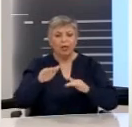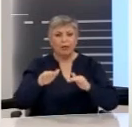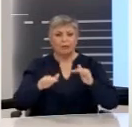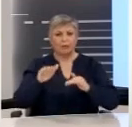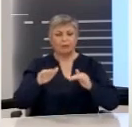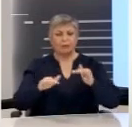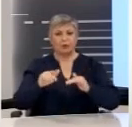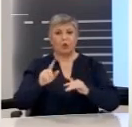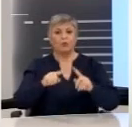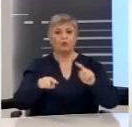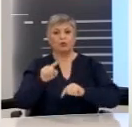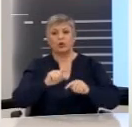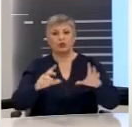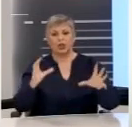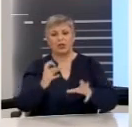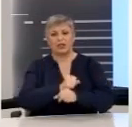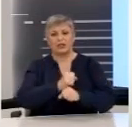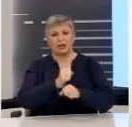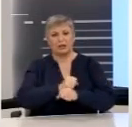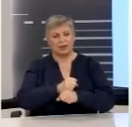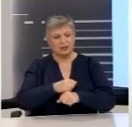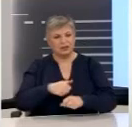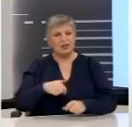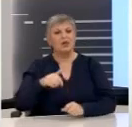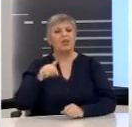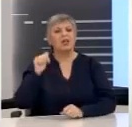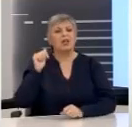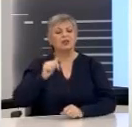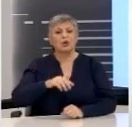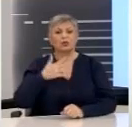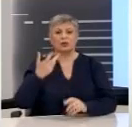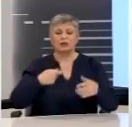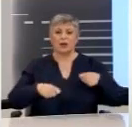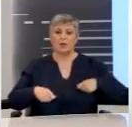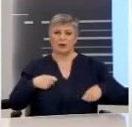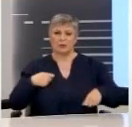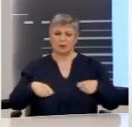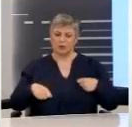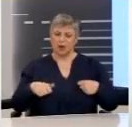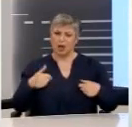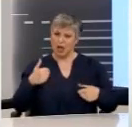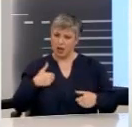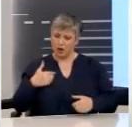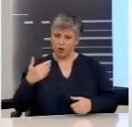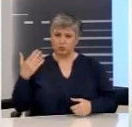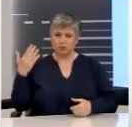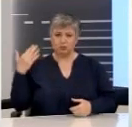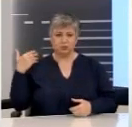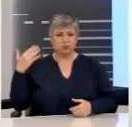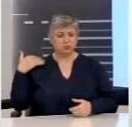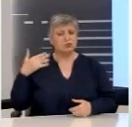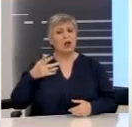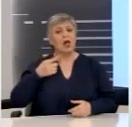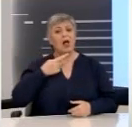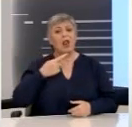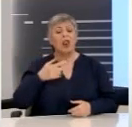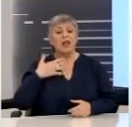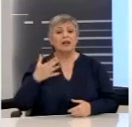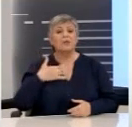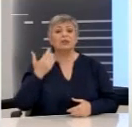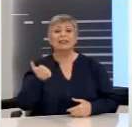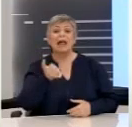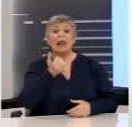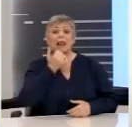της, γιατί εμείς χτυπιόμαστε για τις λάθος δημοσκοπήσεις και το λάθος τρόπο που γίνονται εδώ και μεγάλο χρονικό διάστημα, και